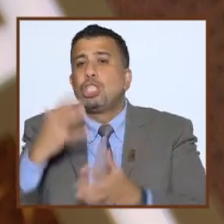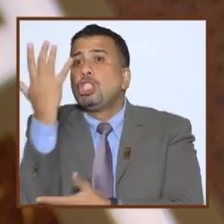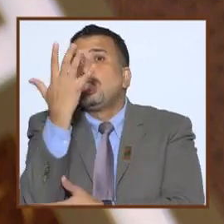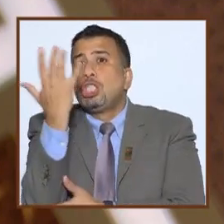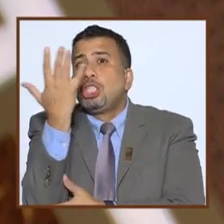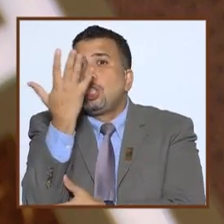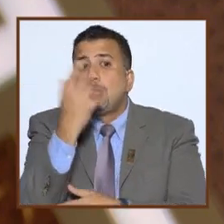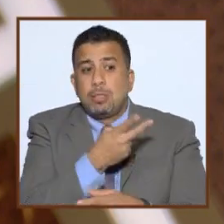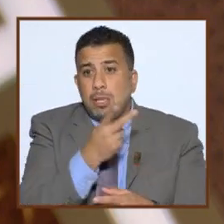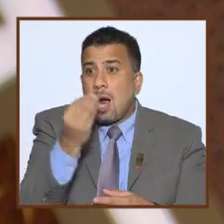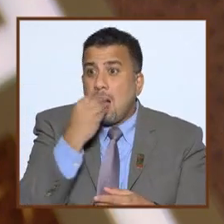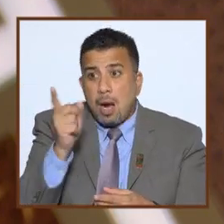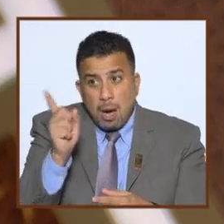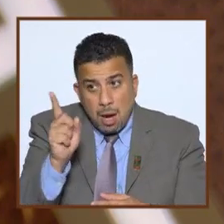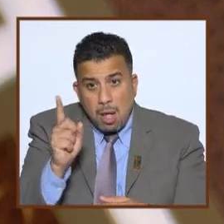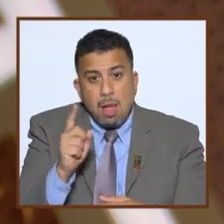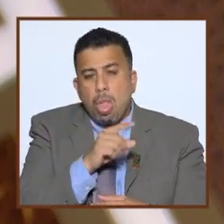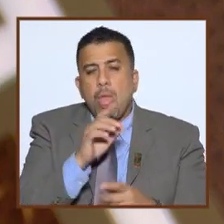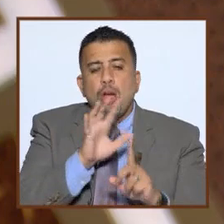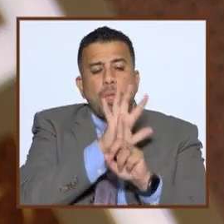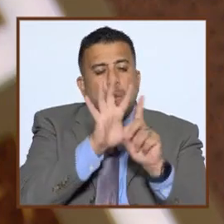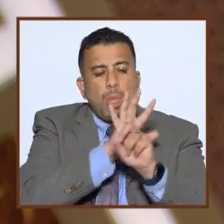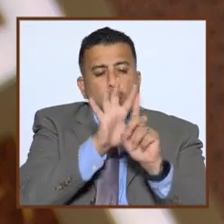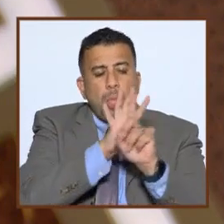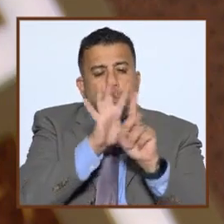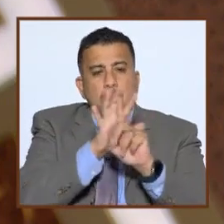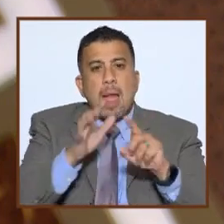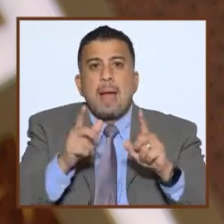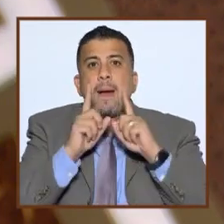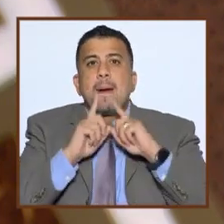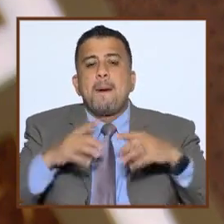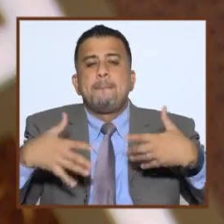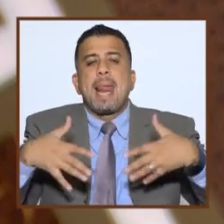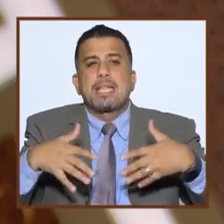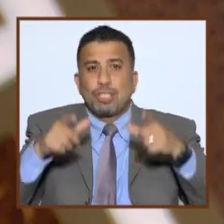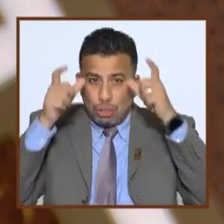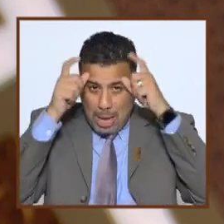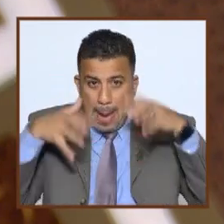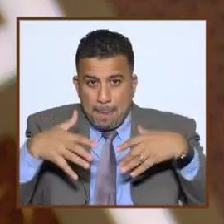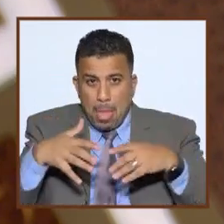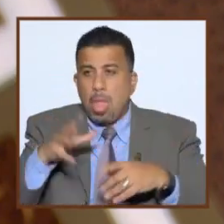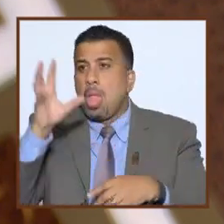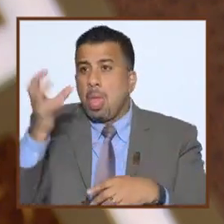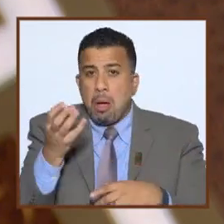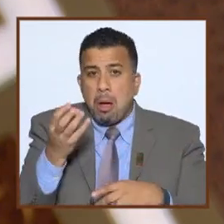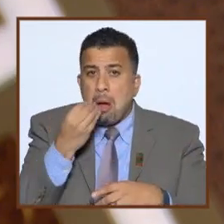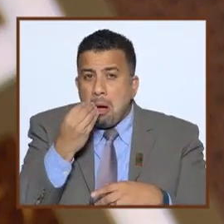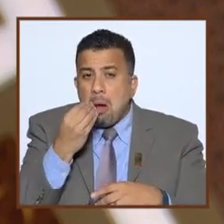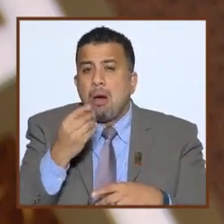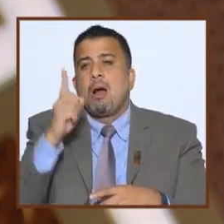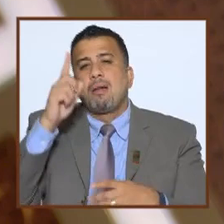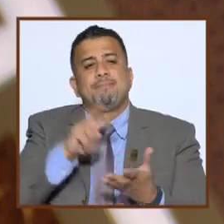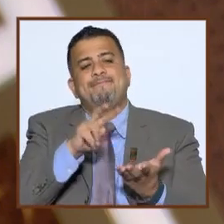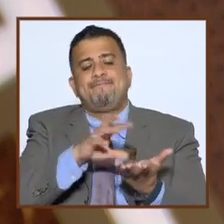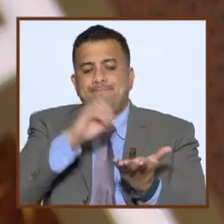عقبهم الله عز وجل وعاقب معه مع ابليس فقال اهبطوا منها جميعا فهبط ادم